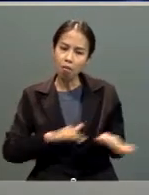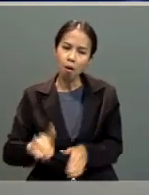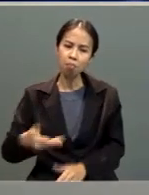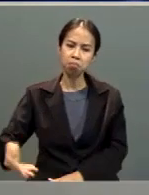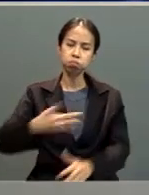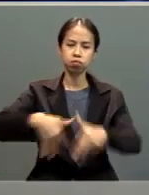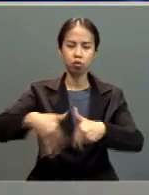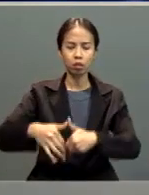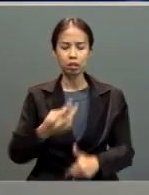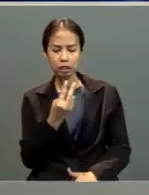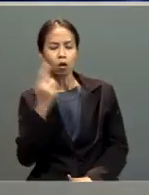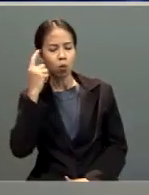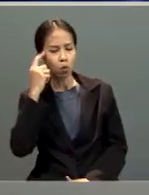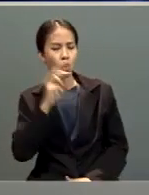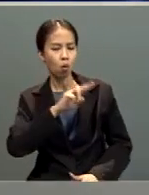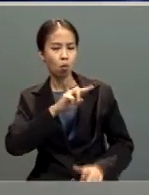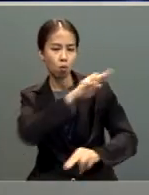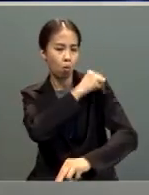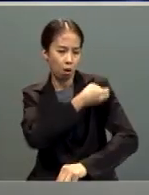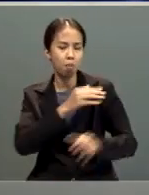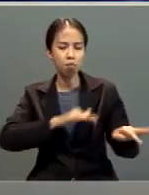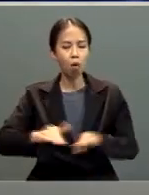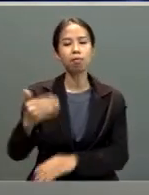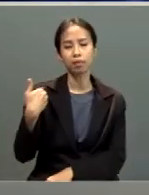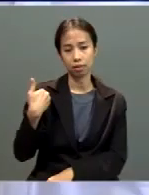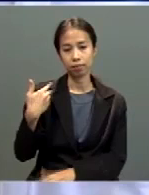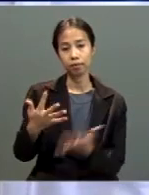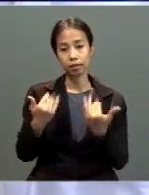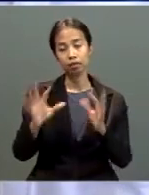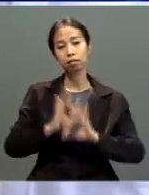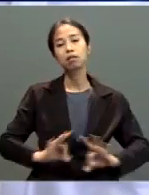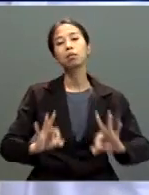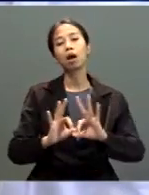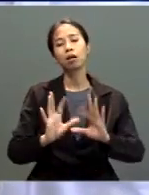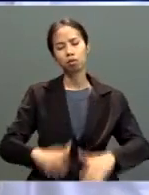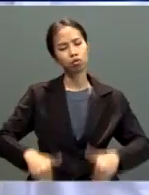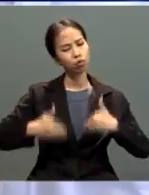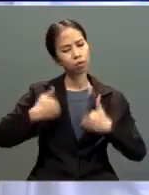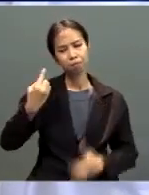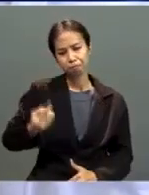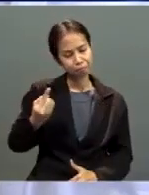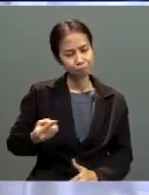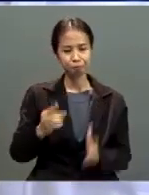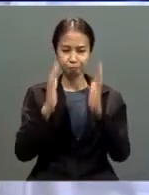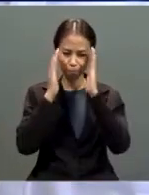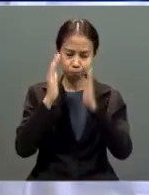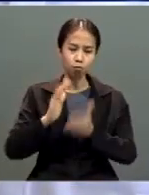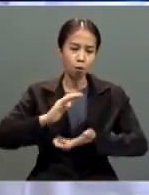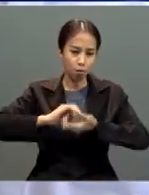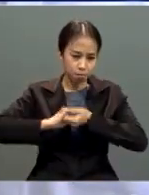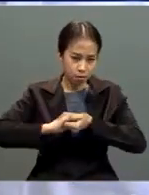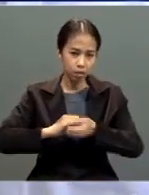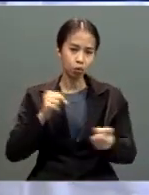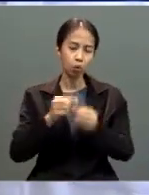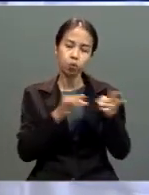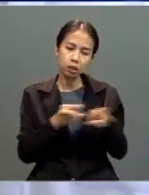ชนได้เกิดความมั่นใจนะครับแล้วก็ที่สำคัญที่สุดพี่น้องประชาชนต้องดำรงชีวิตนะครับด้วยความไม่ประมาทให้ความร่วมมือกับแนวป